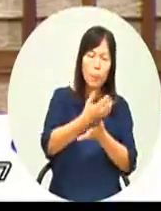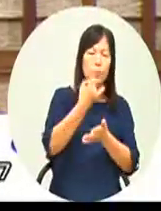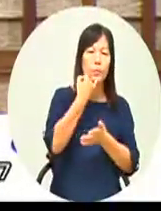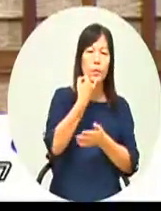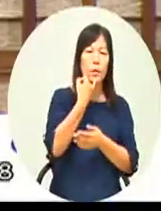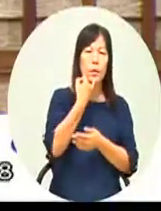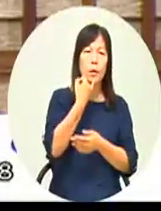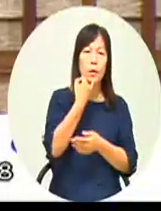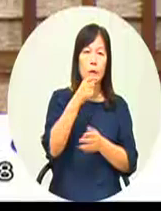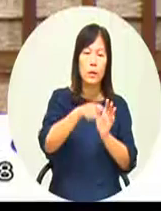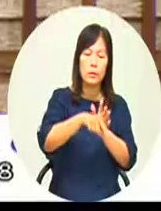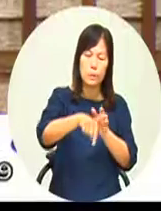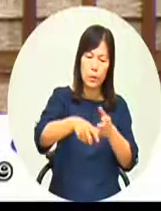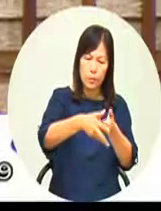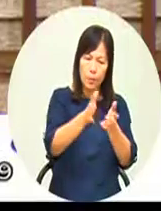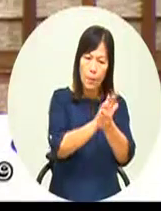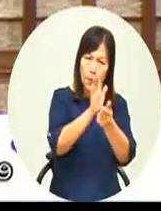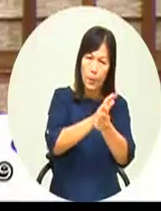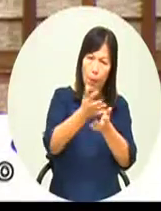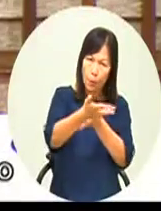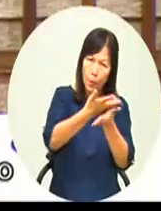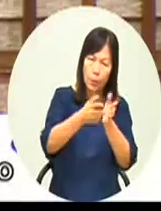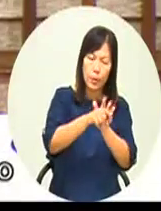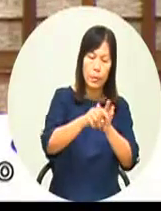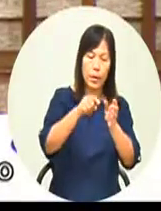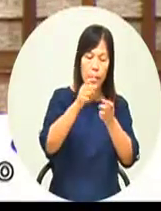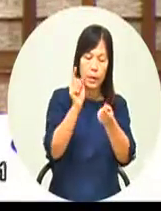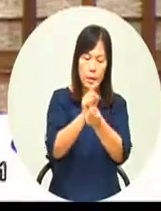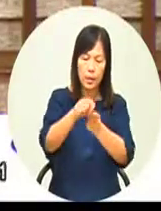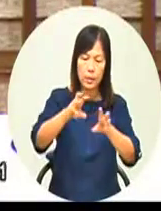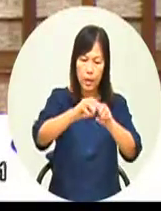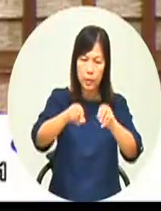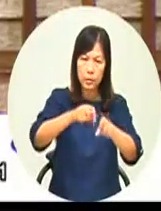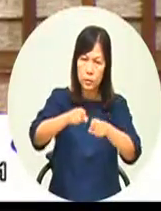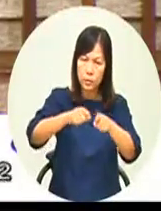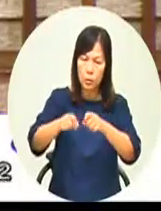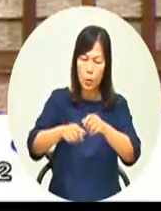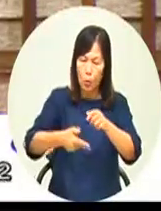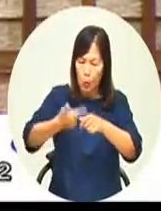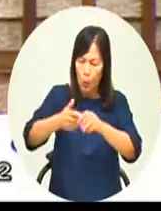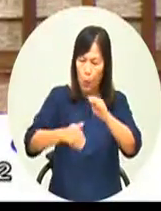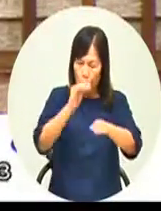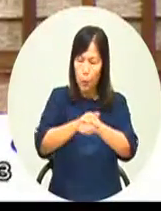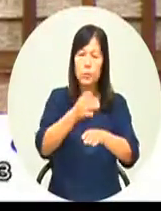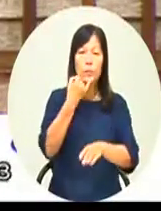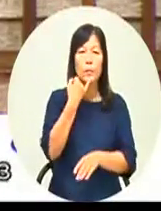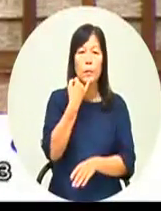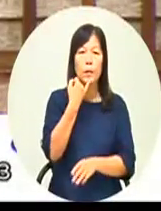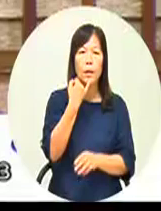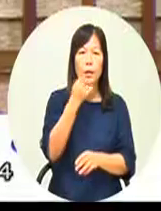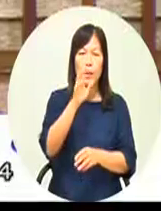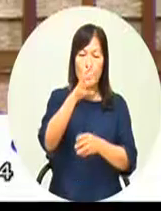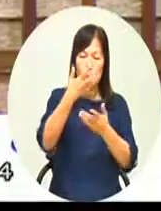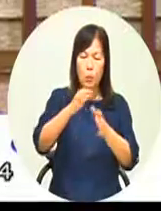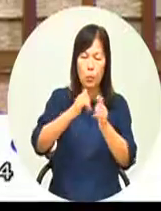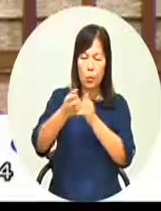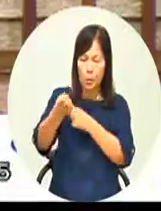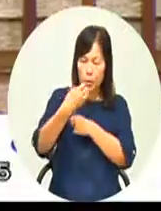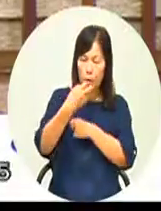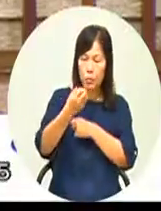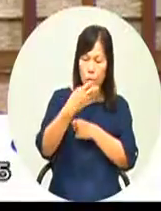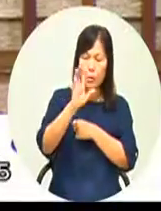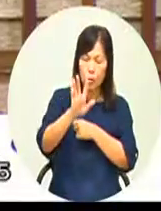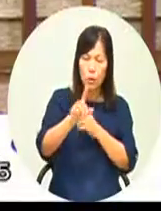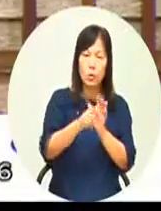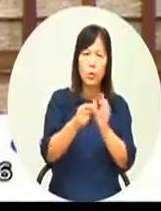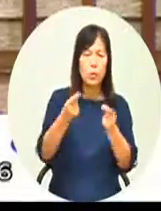够加强的协调，让这个土地开发计划能够尽速的完成哦。因为有很多的乡亲跟我反映说，